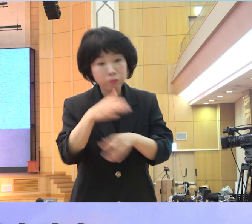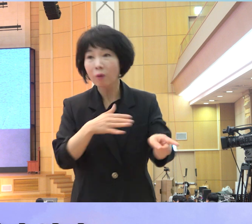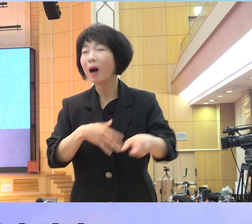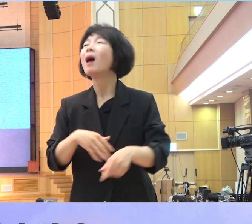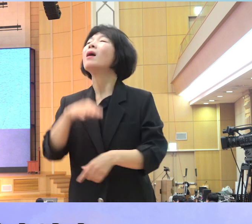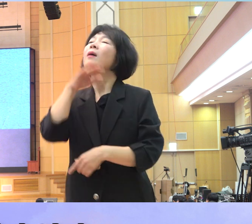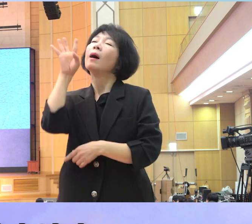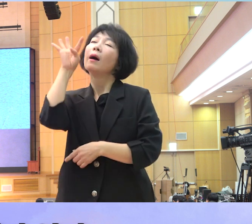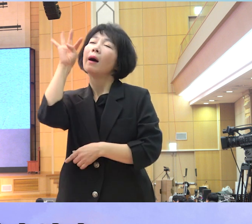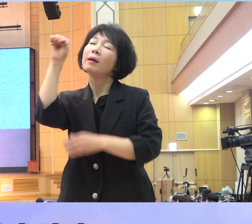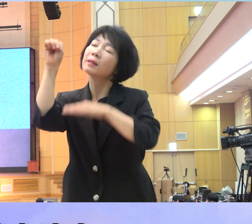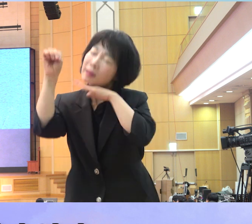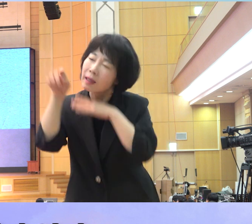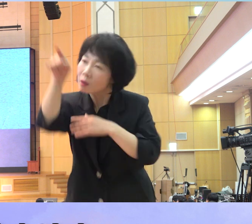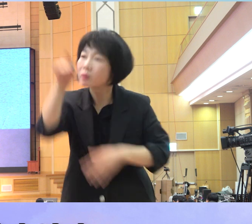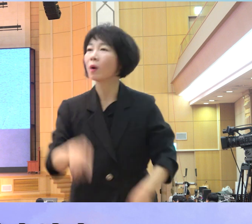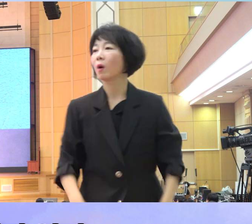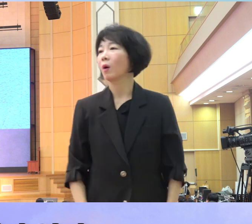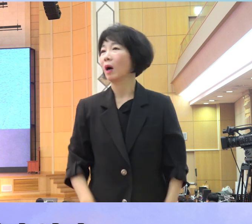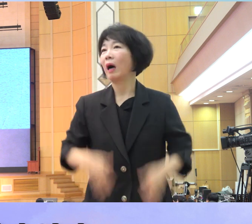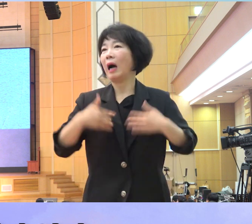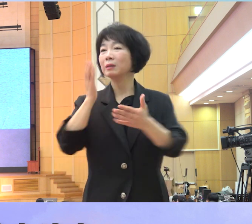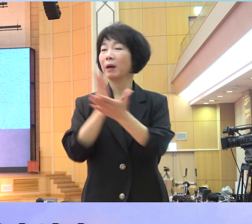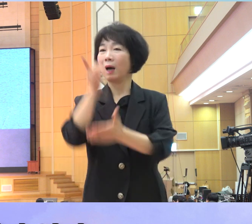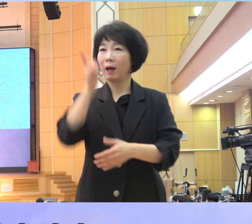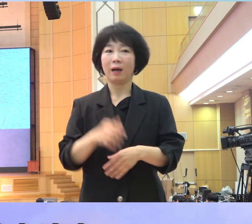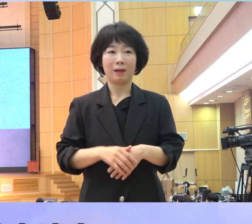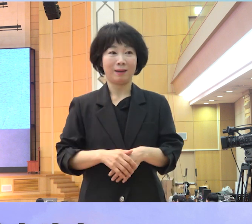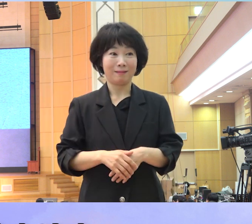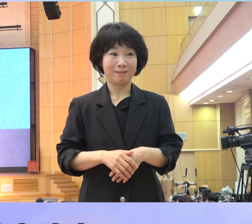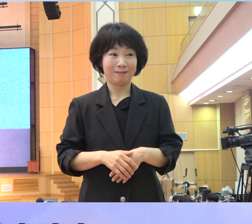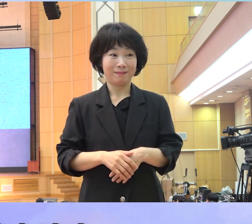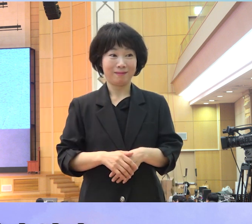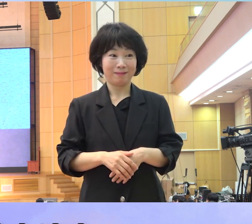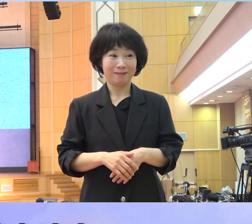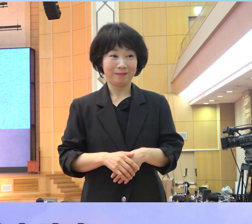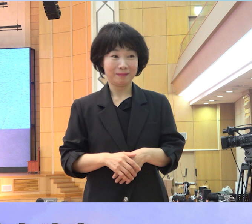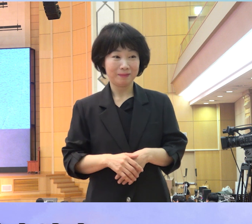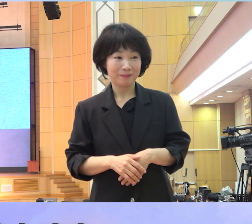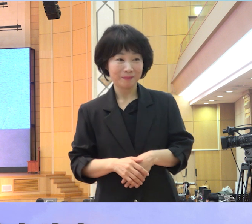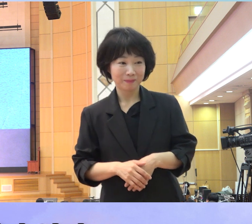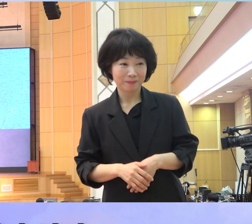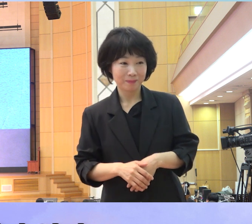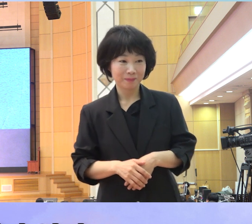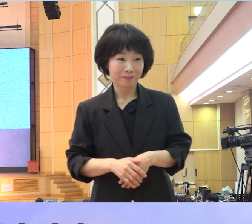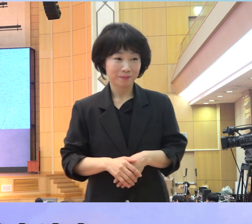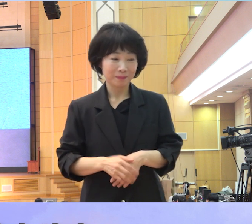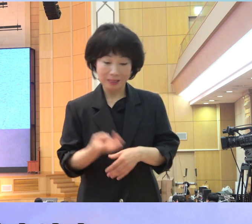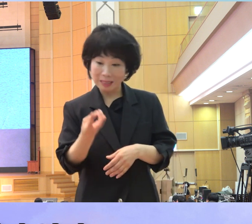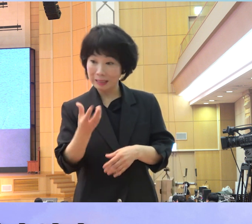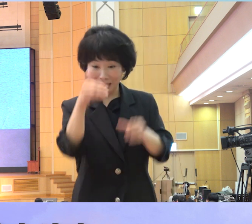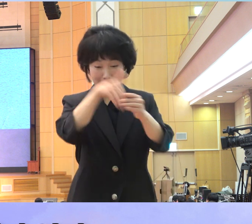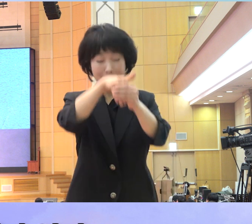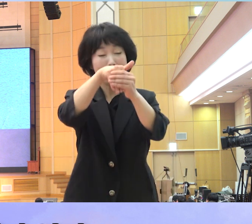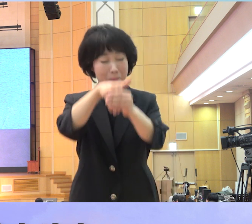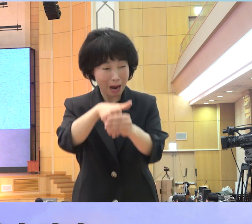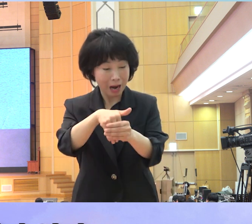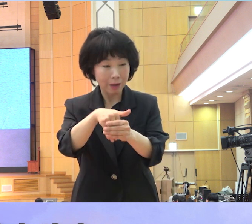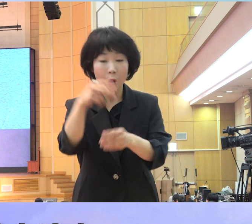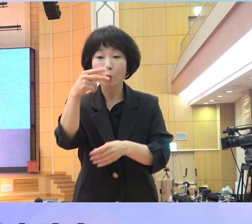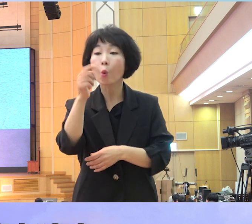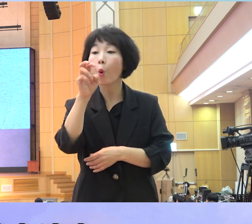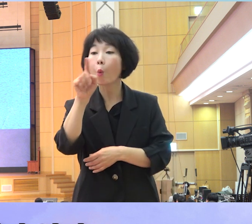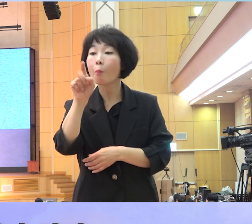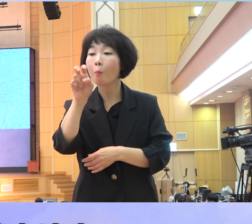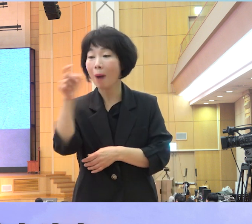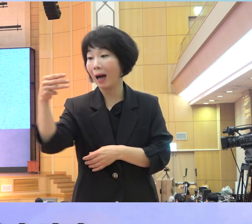근데 시간이, 여러분 언제 피는지 아세요? 네이버에 찾으면 나오지. 며칠 만에 나온다는 거.